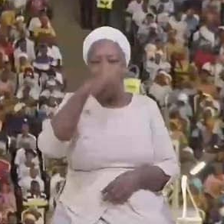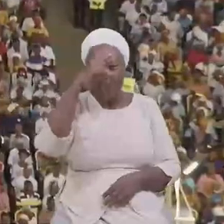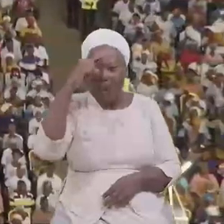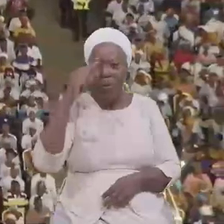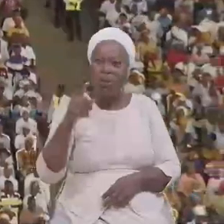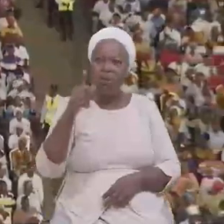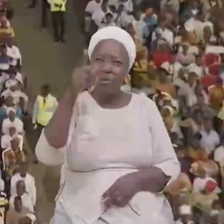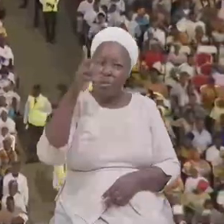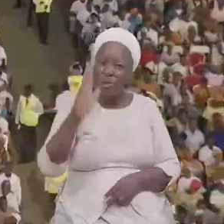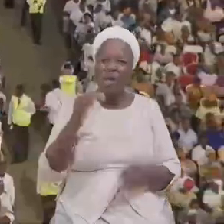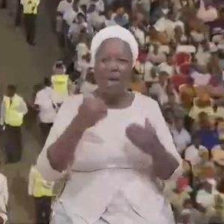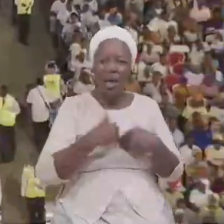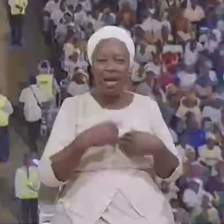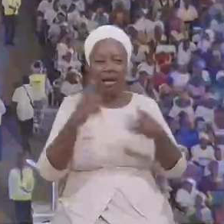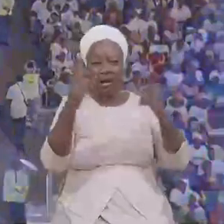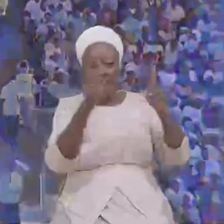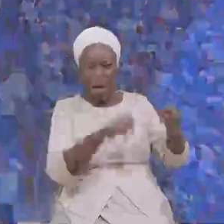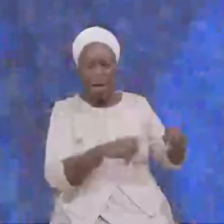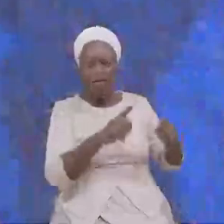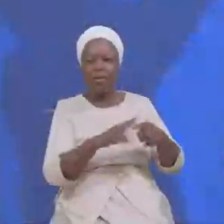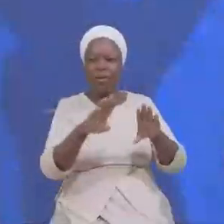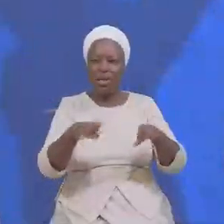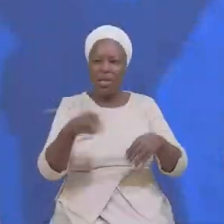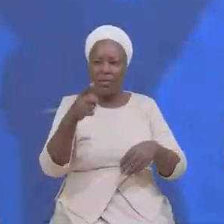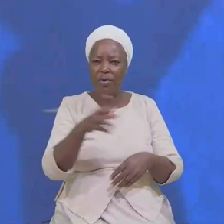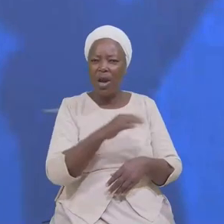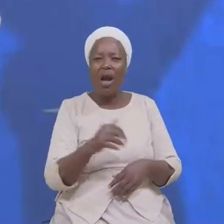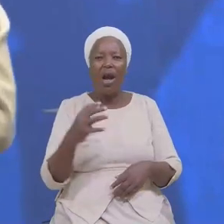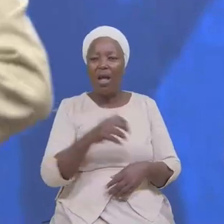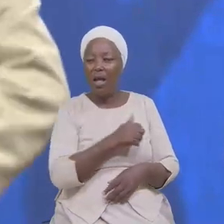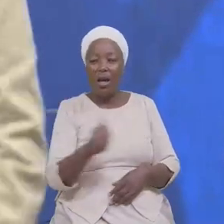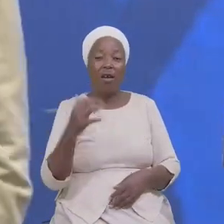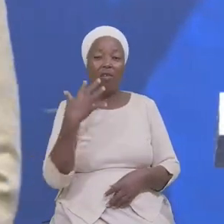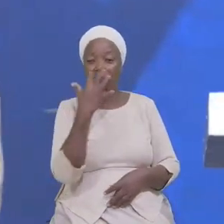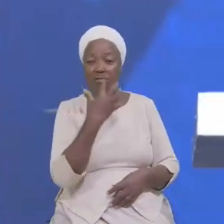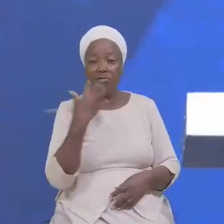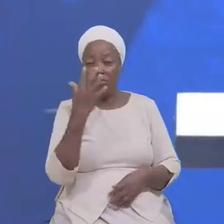Parce que Dieu est venu te donner une visitation victorieuse et